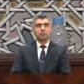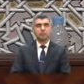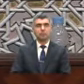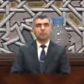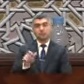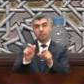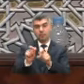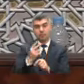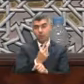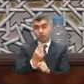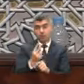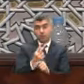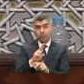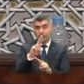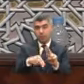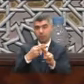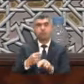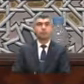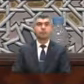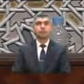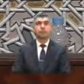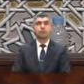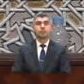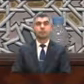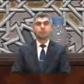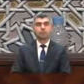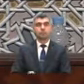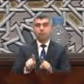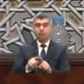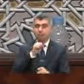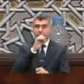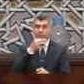سيدتان النائبتان المحترمتان، نبغي اولا